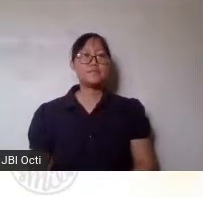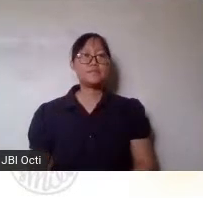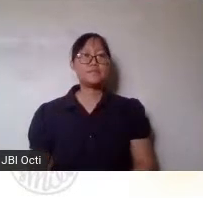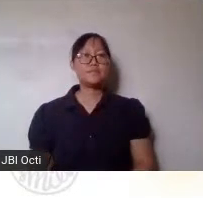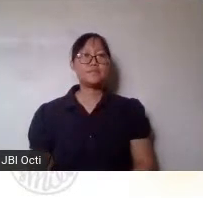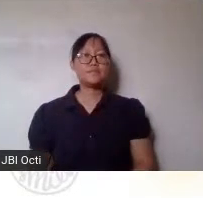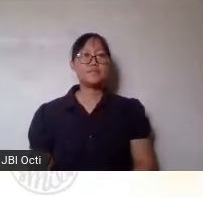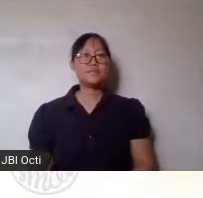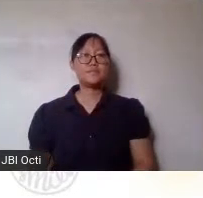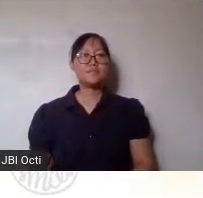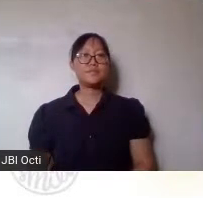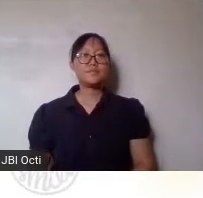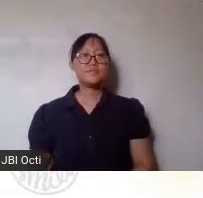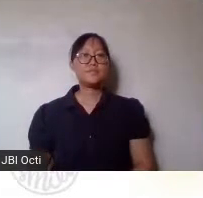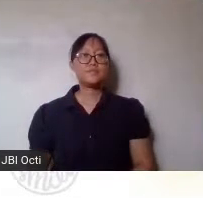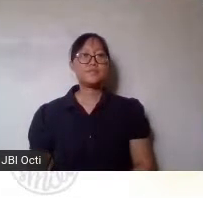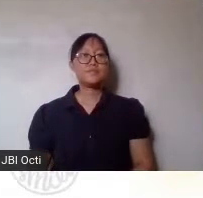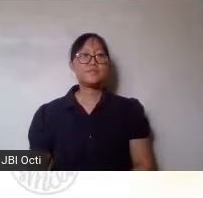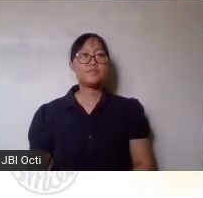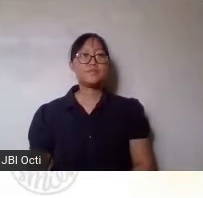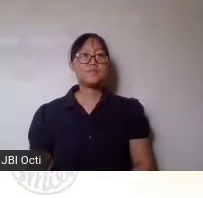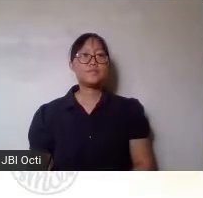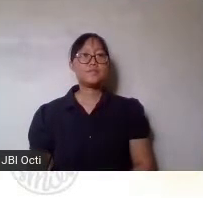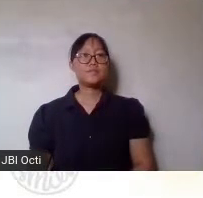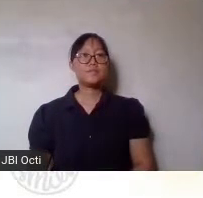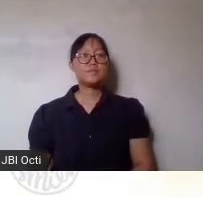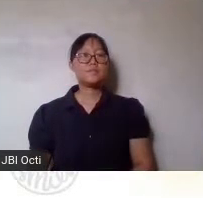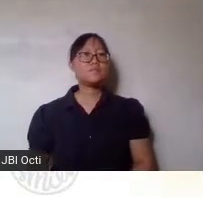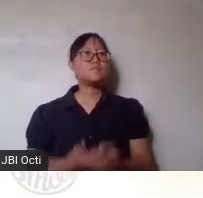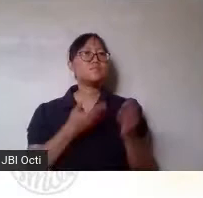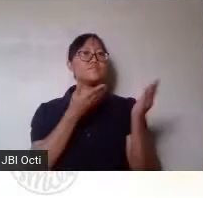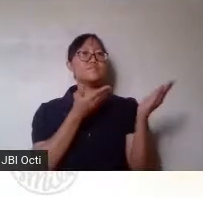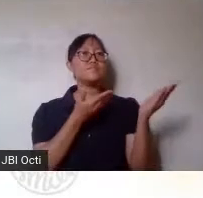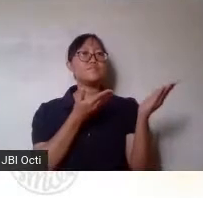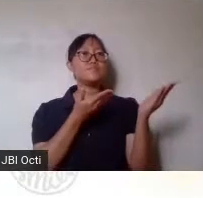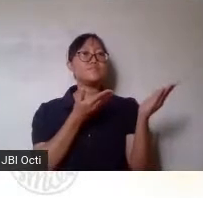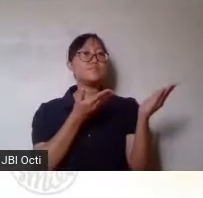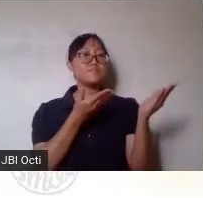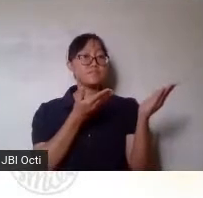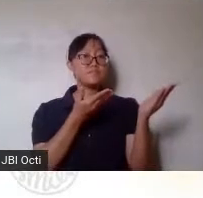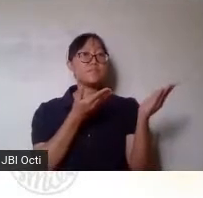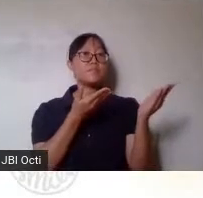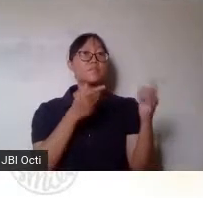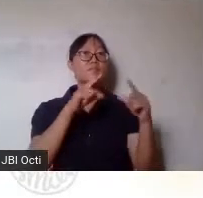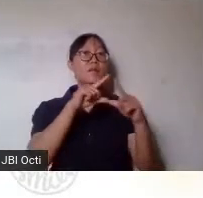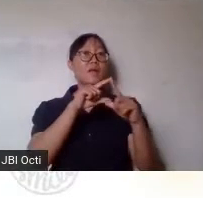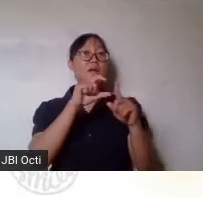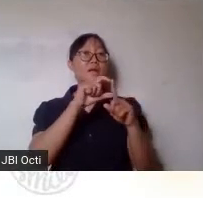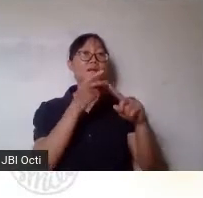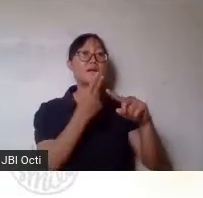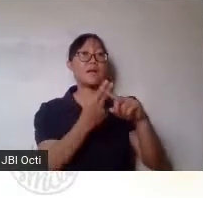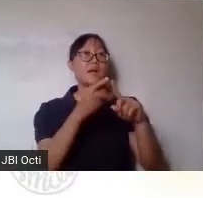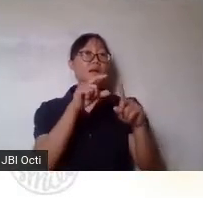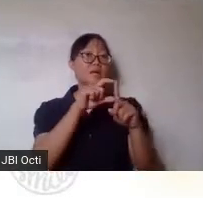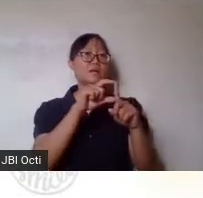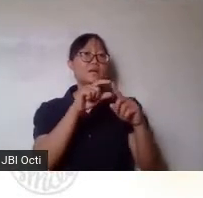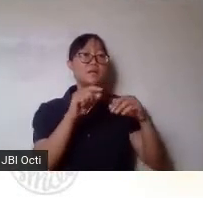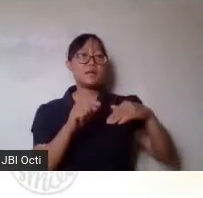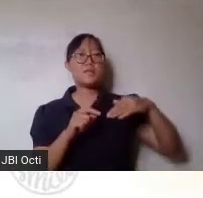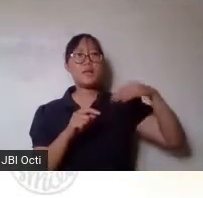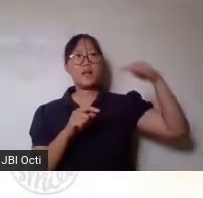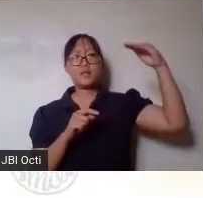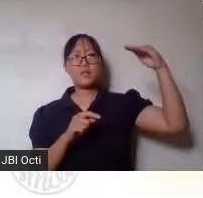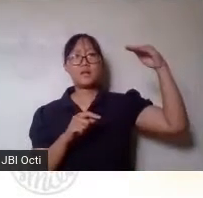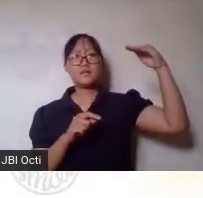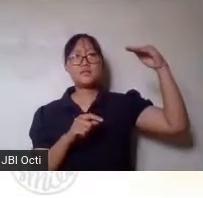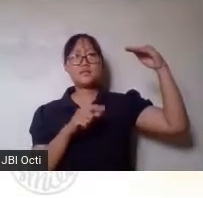kita tahu kalau kasus Attention Deficit Hyperactivity Disorder, yang paling atas itu adalah gangguan yang kita